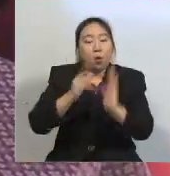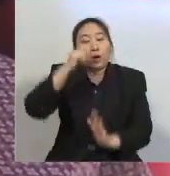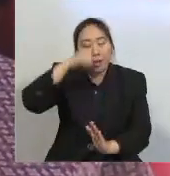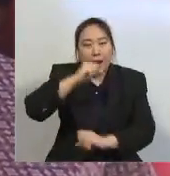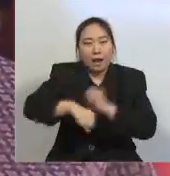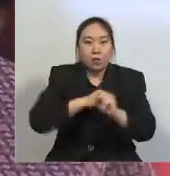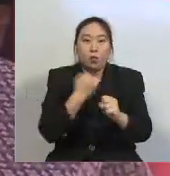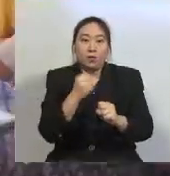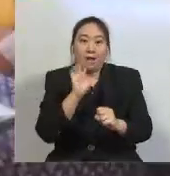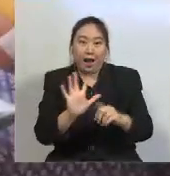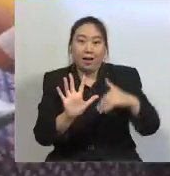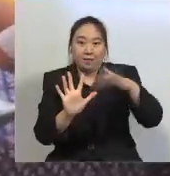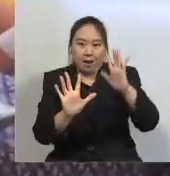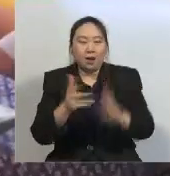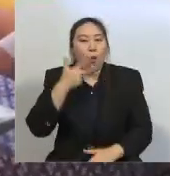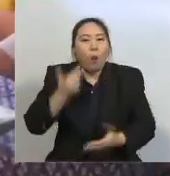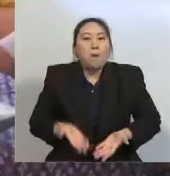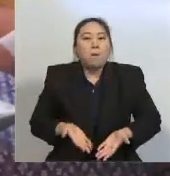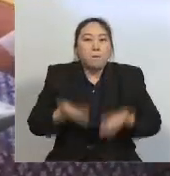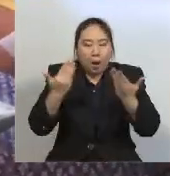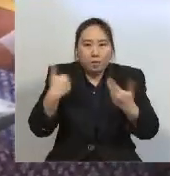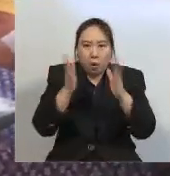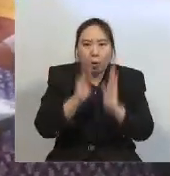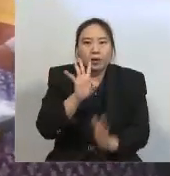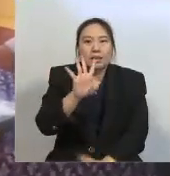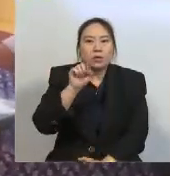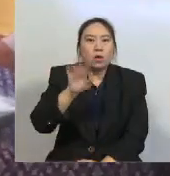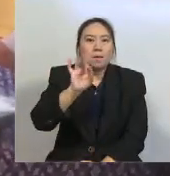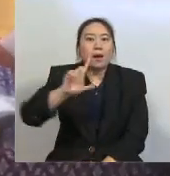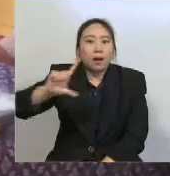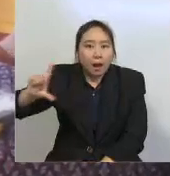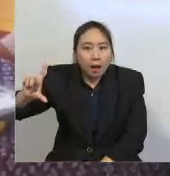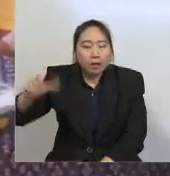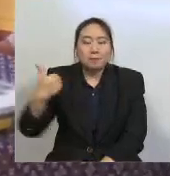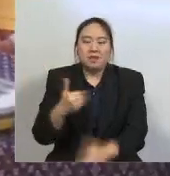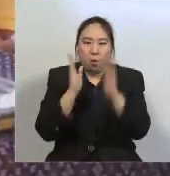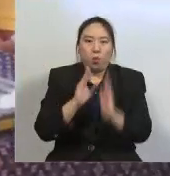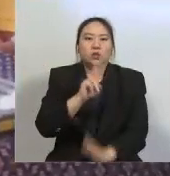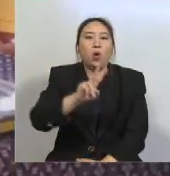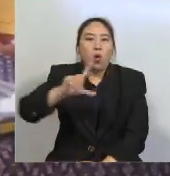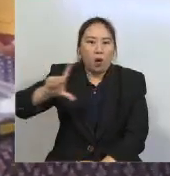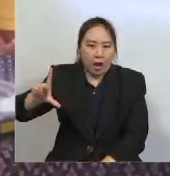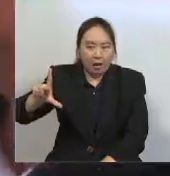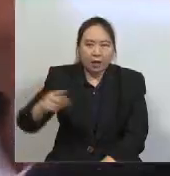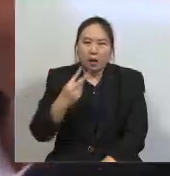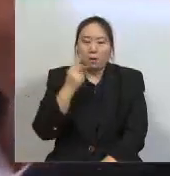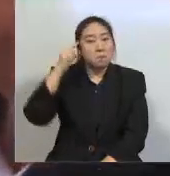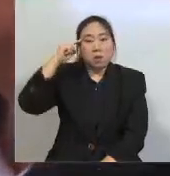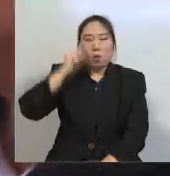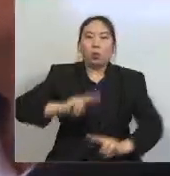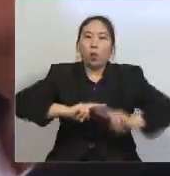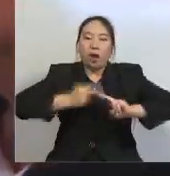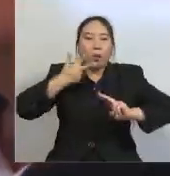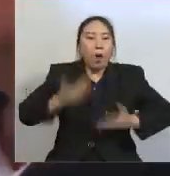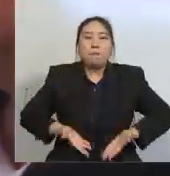ไปพบผู้ป่วยเบาหวานสูงถึง 4.8 ล้านรายในจำนวนนี้มีกว่า2ล้านรายที่ไม่ทราบว่าตนเองเป็นโรคเบ